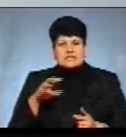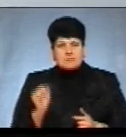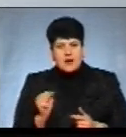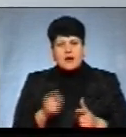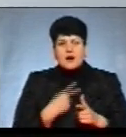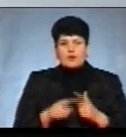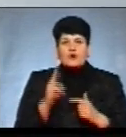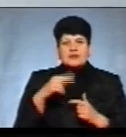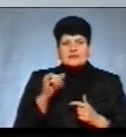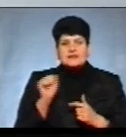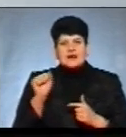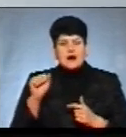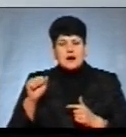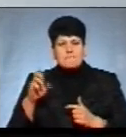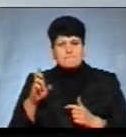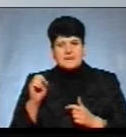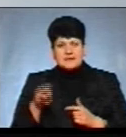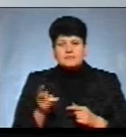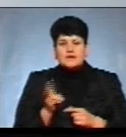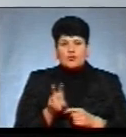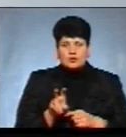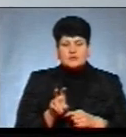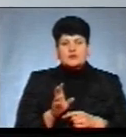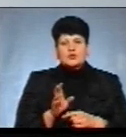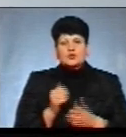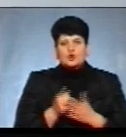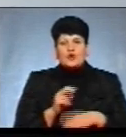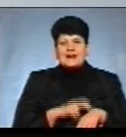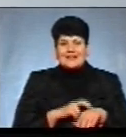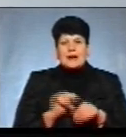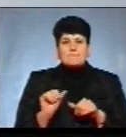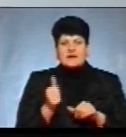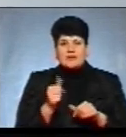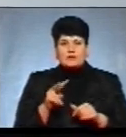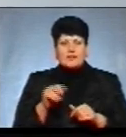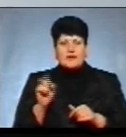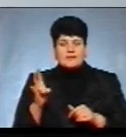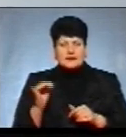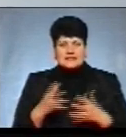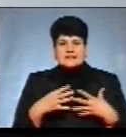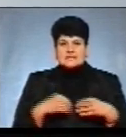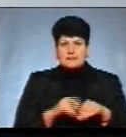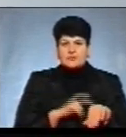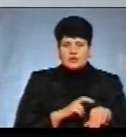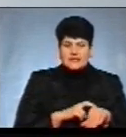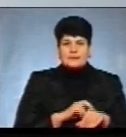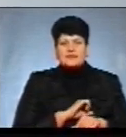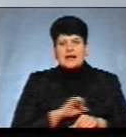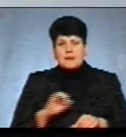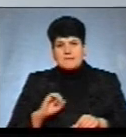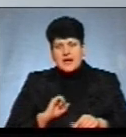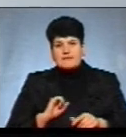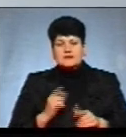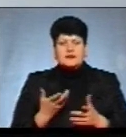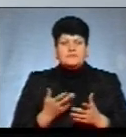діабет другого типу і звертається в рамках програми за ліками до лікаря первинної ланки, тобто сімейного лікаря,